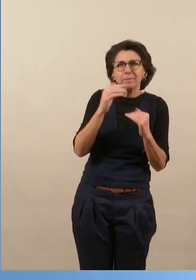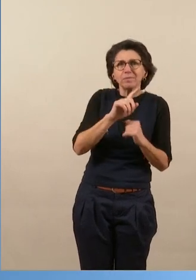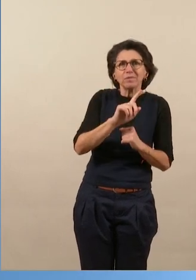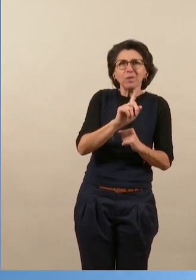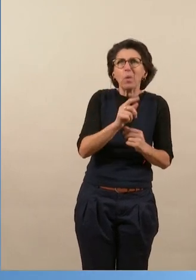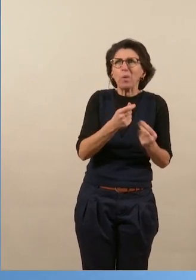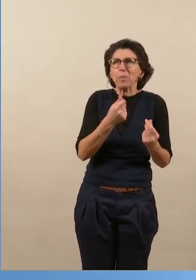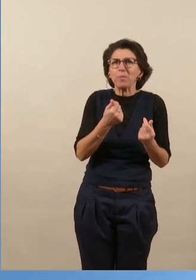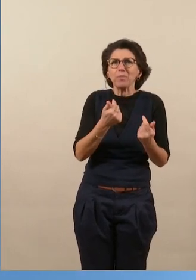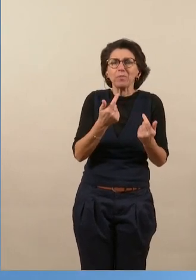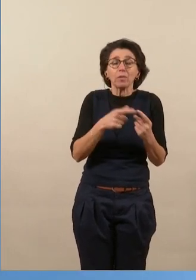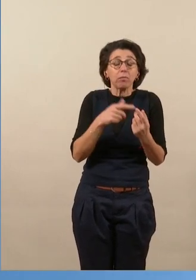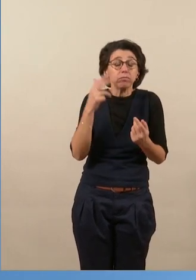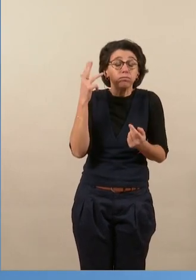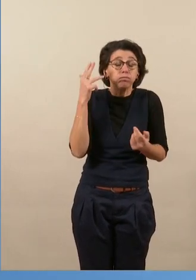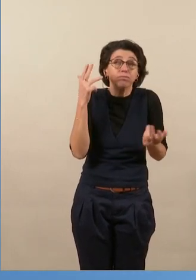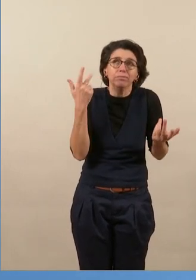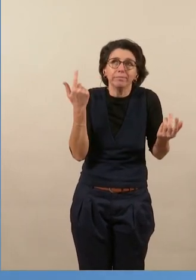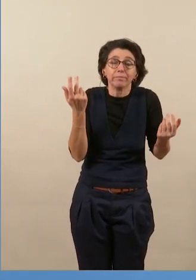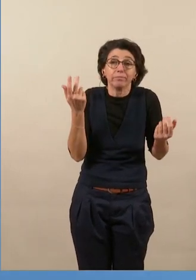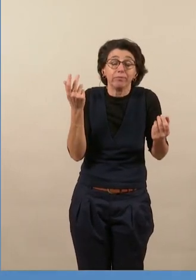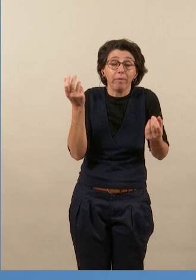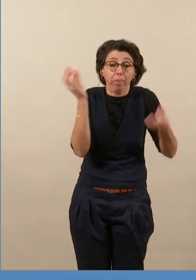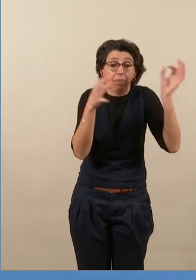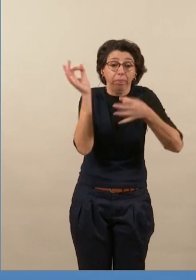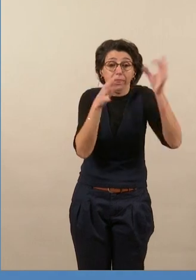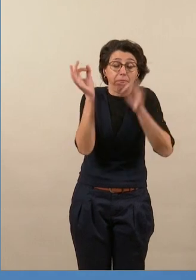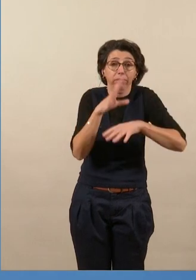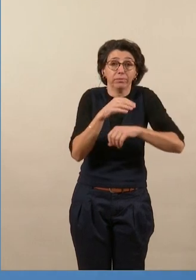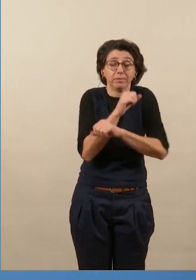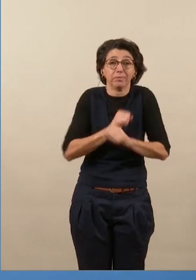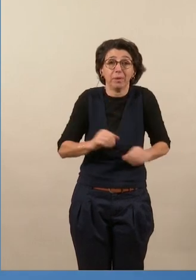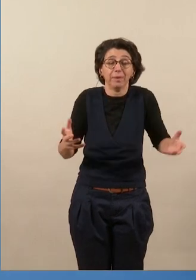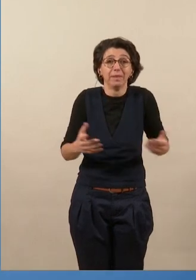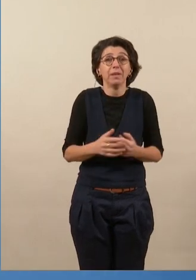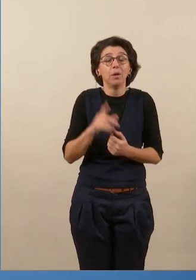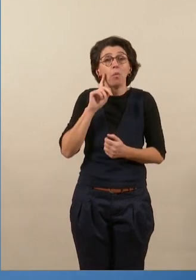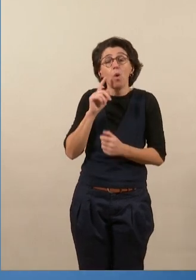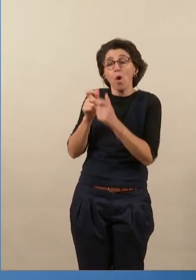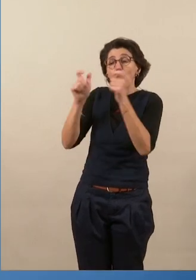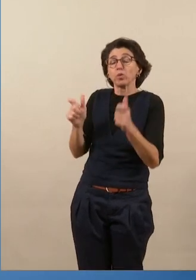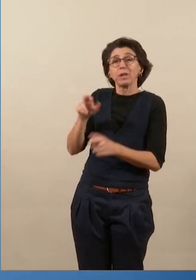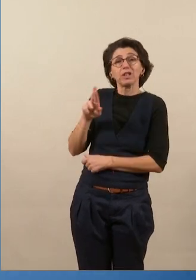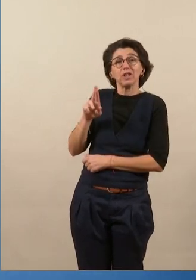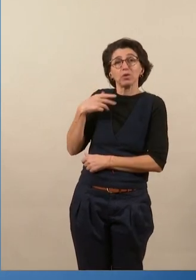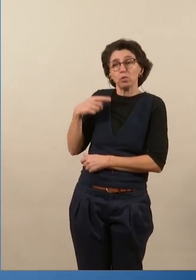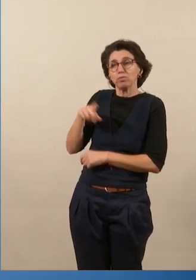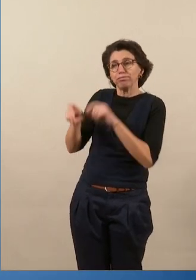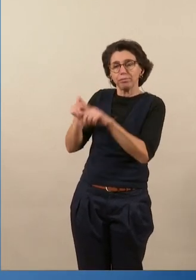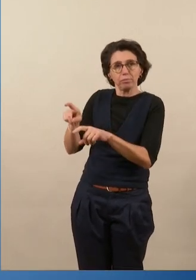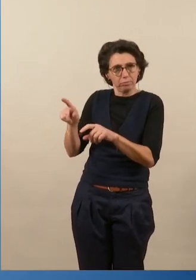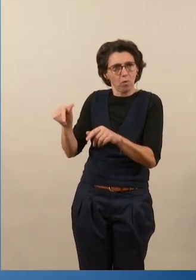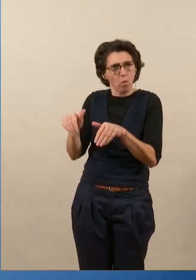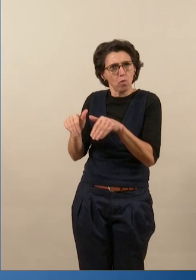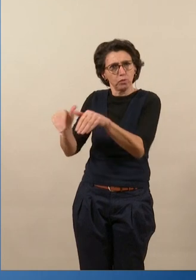est ubuesque parce que si nous interrogeons Richardson aujourd'hui ils sont vent debout et